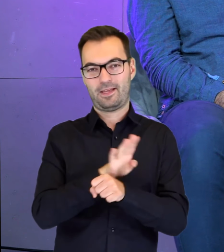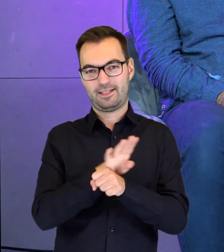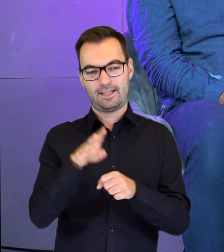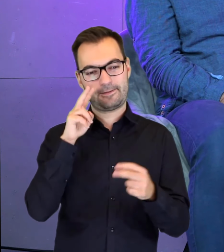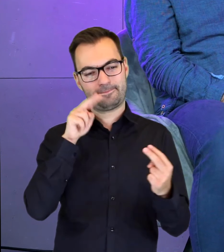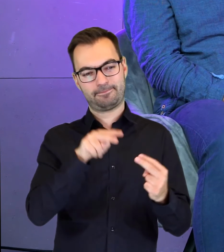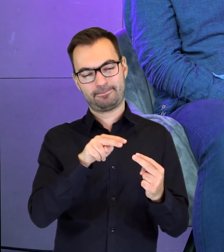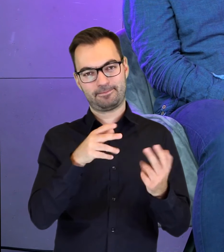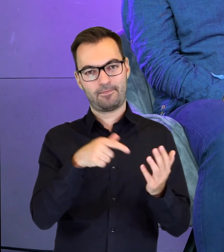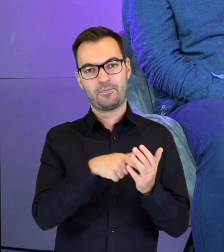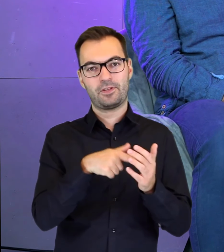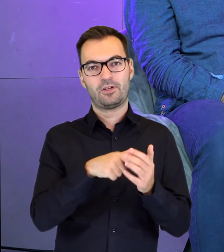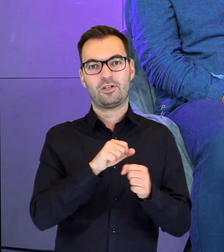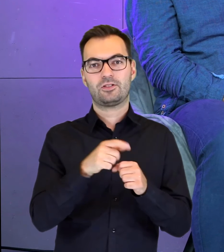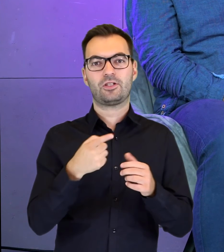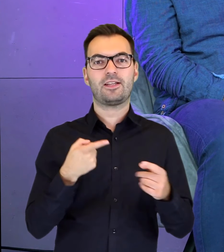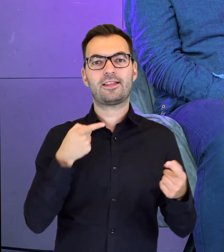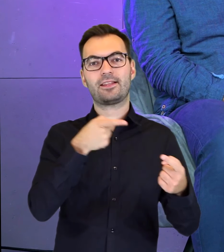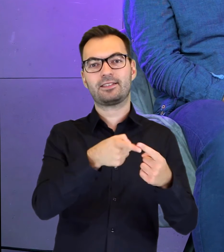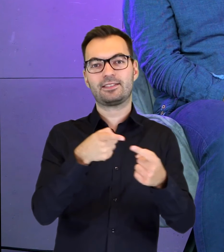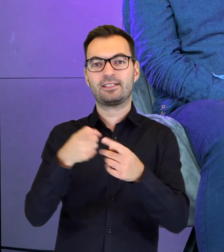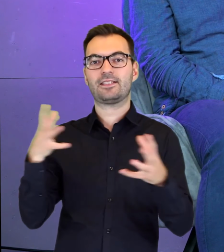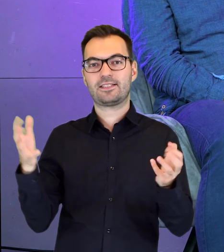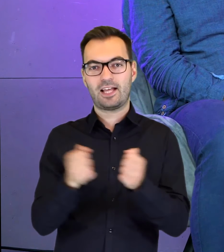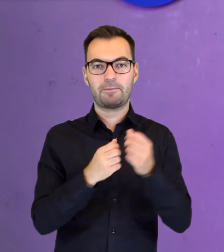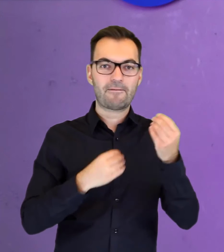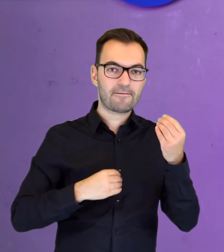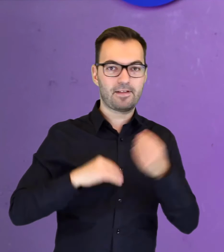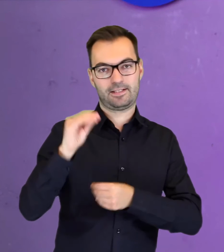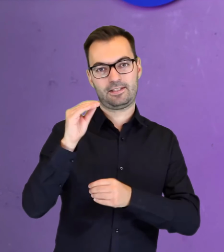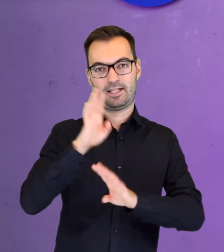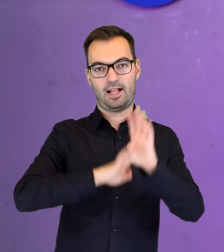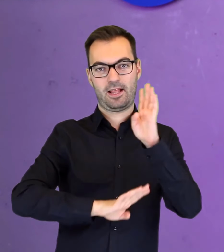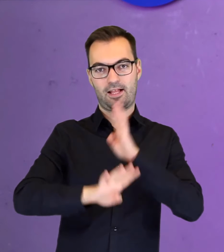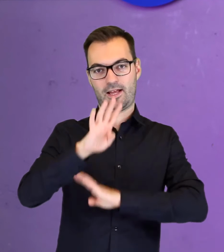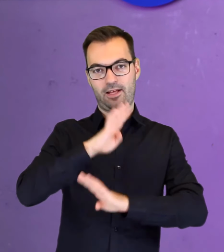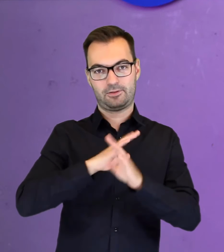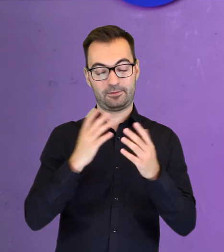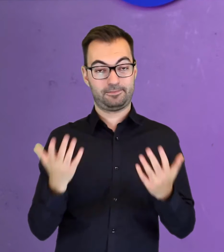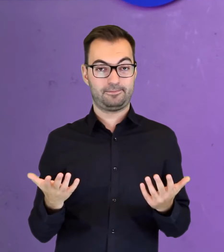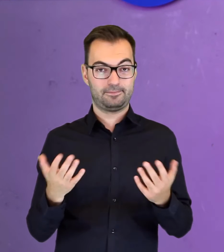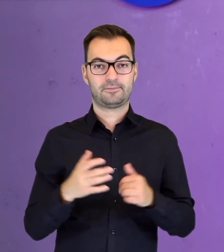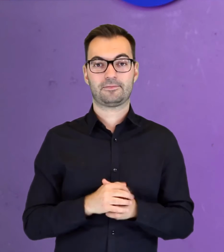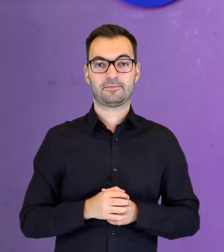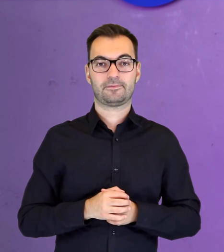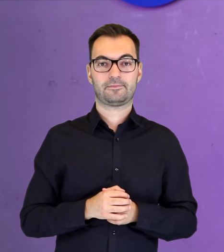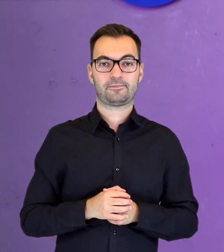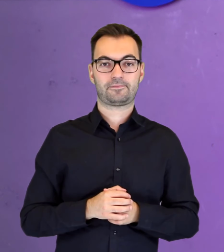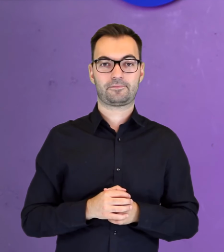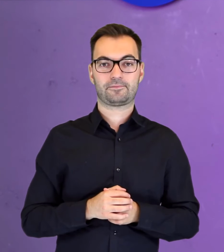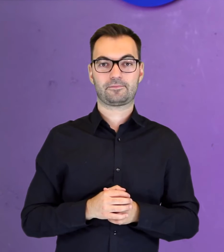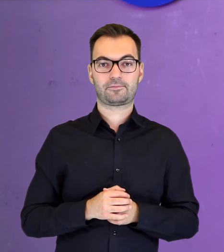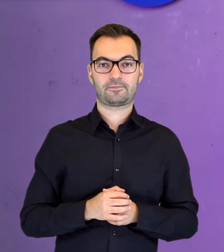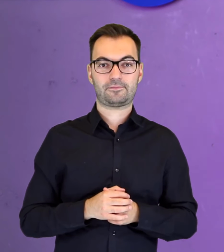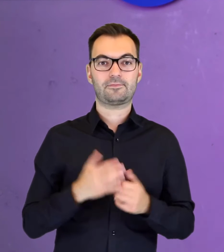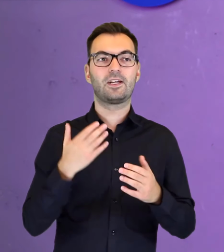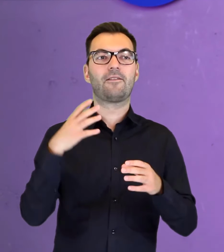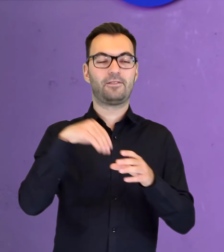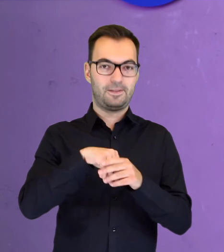dzisiaj pod kątem biznesowym musimy rozważać jako dotarcie do większego grona odbiorców i